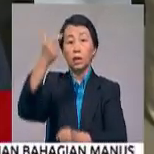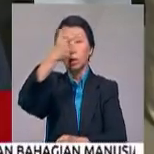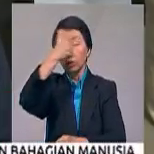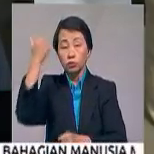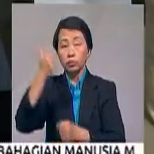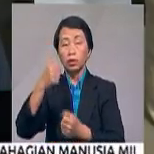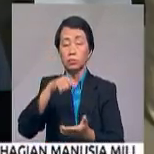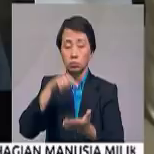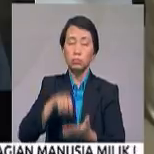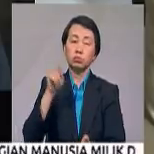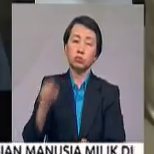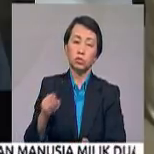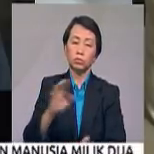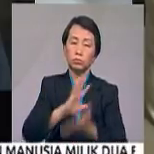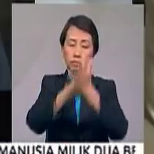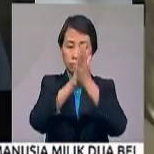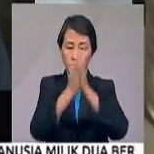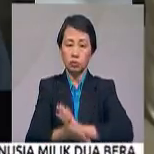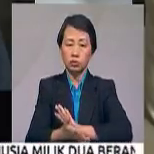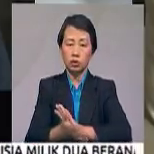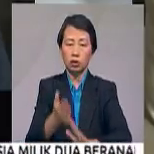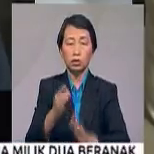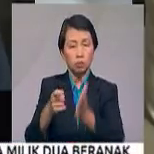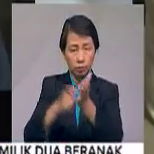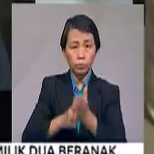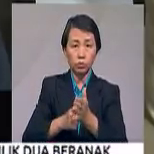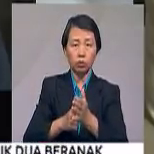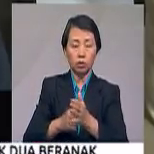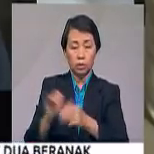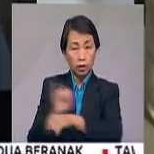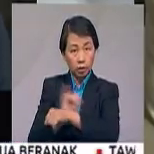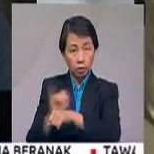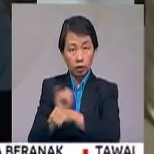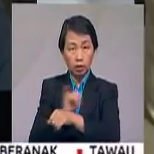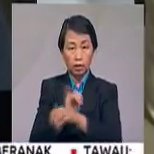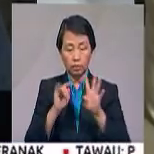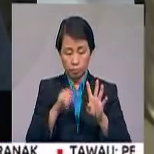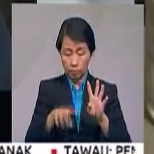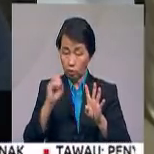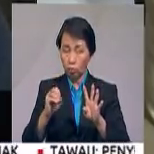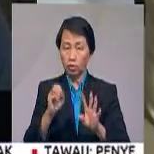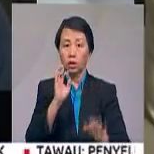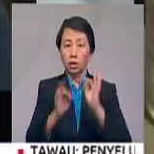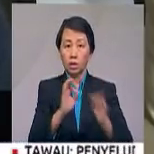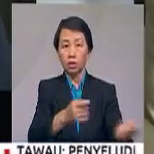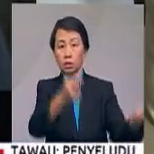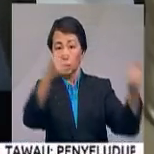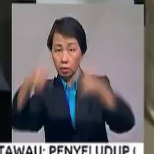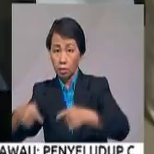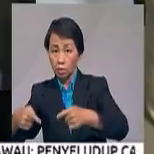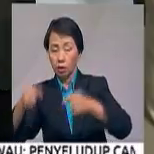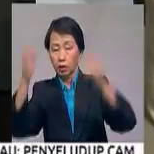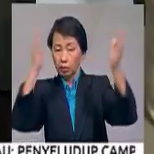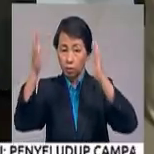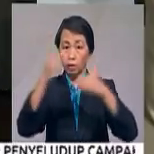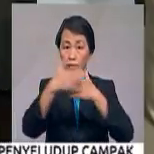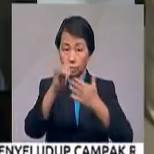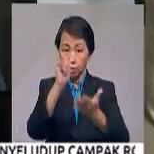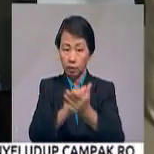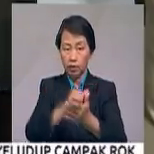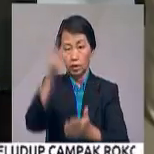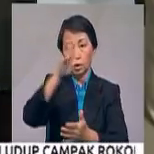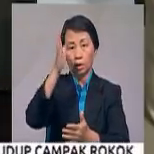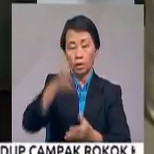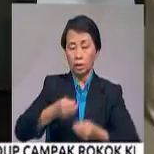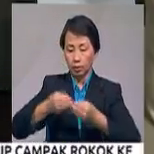itulah yang menjadi keperluan kepada industri. Pelabur-pelabur datang ke negara kita, sudah tentu selepas ini kerajaan